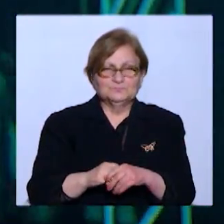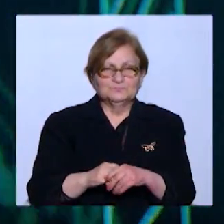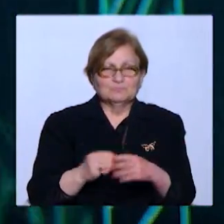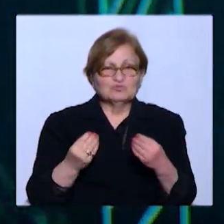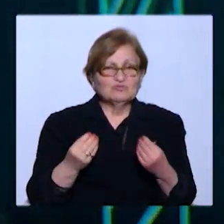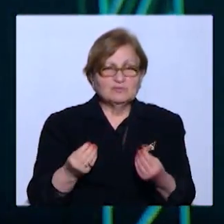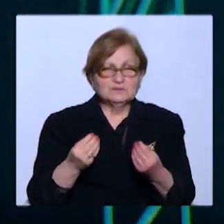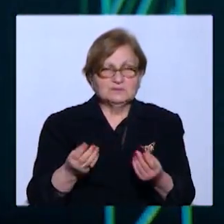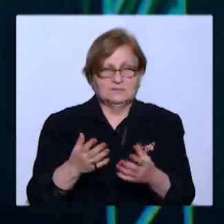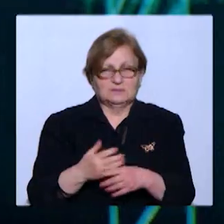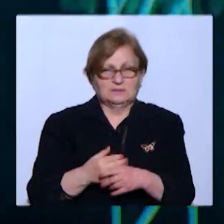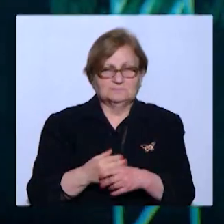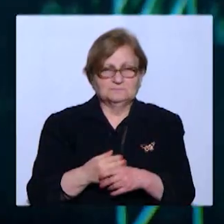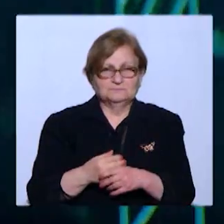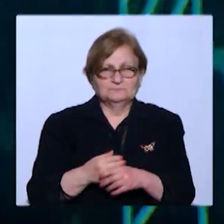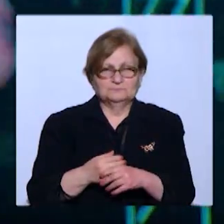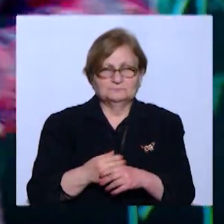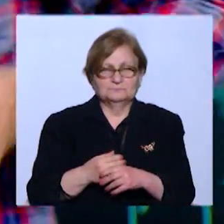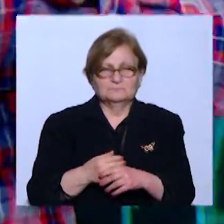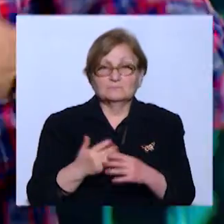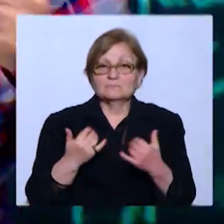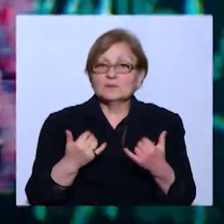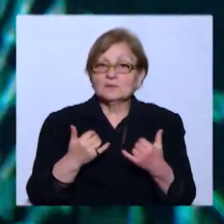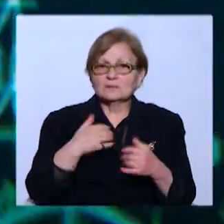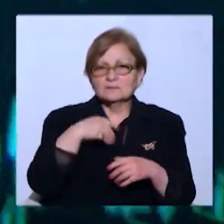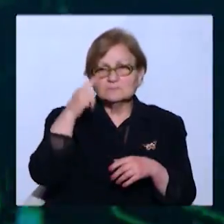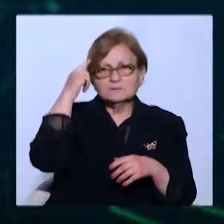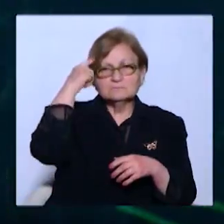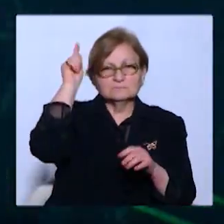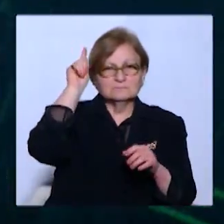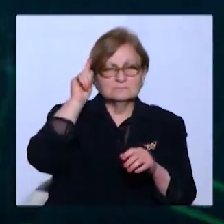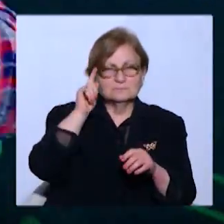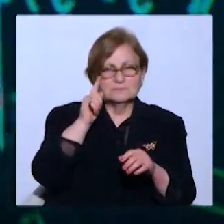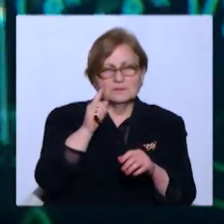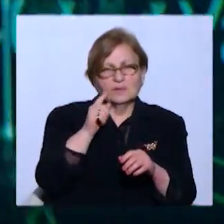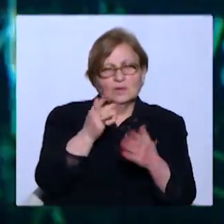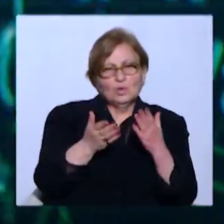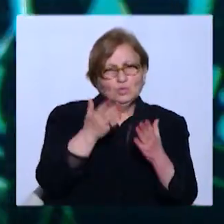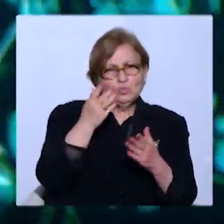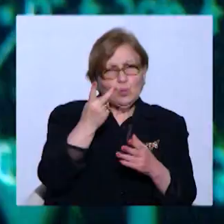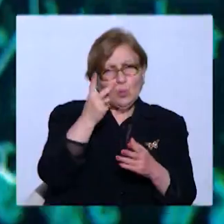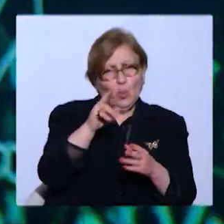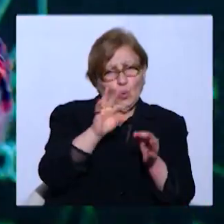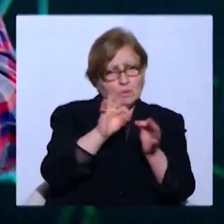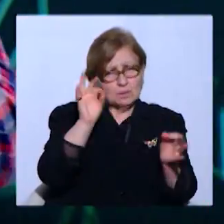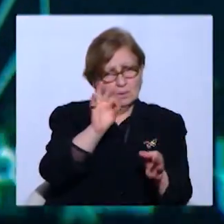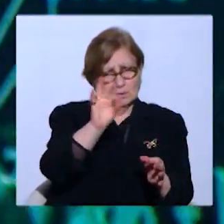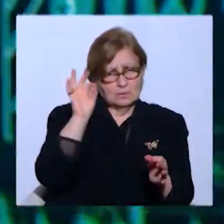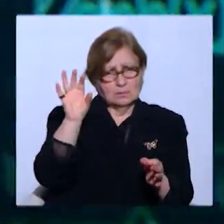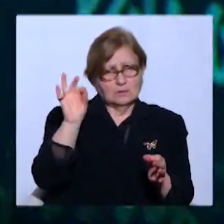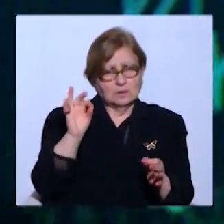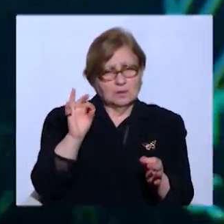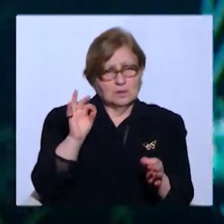შვენიერია. ახლა ერთი აზრი გამიჩნდა. ხო, ორი ღერის აღების უფლება მაქვს. მოდი ერთ